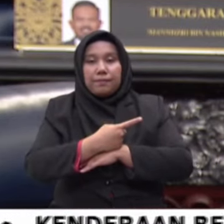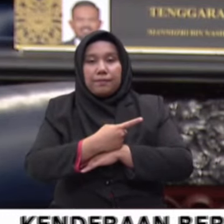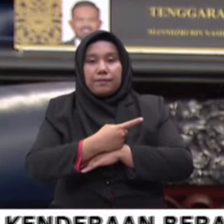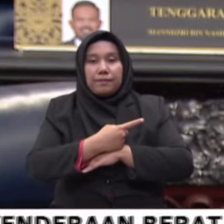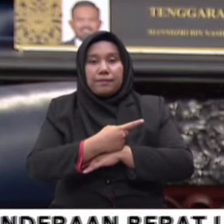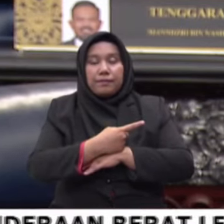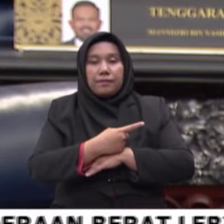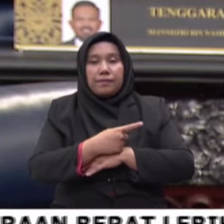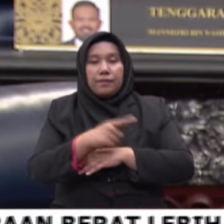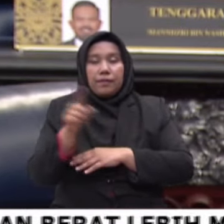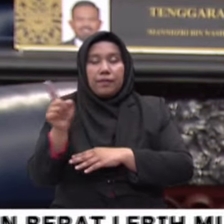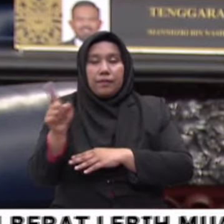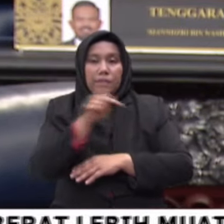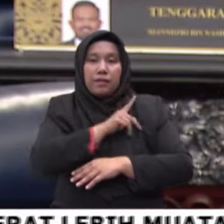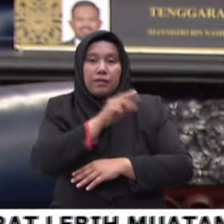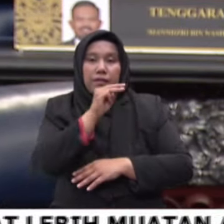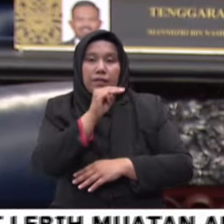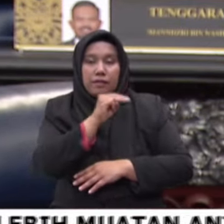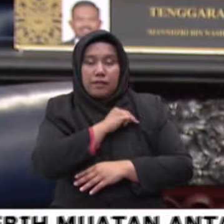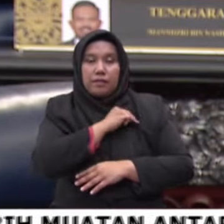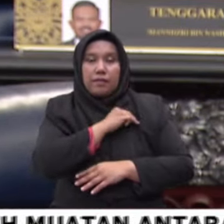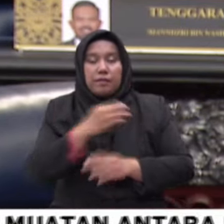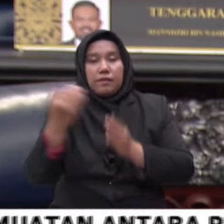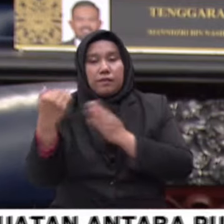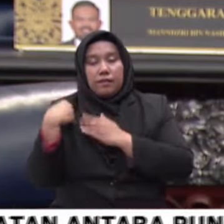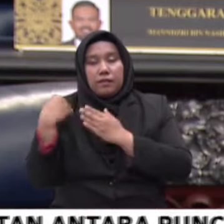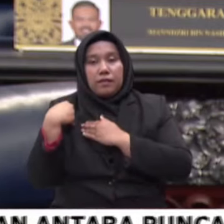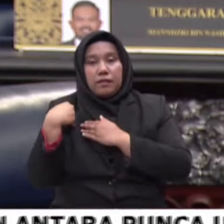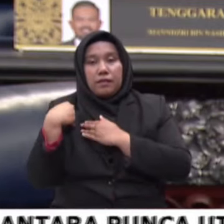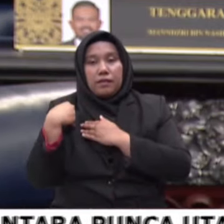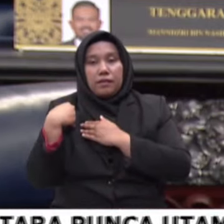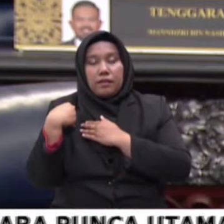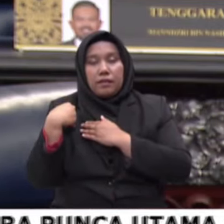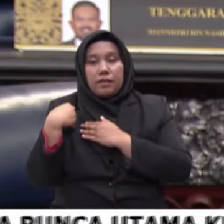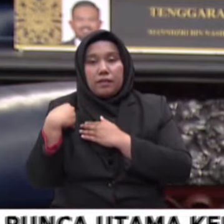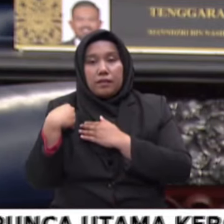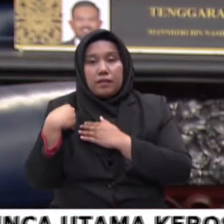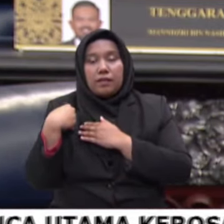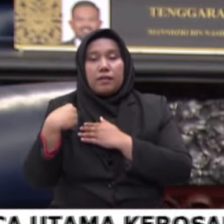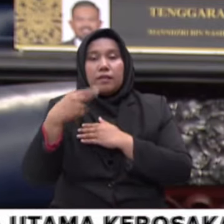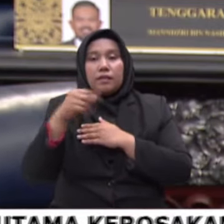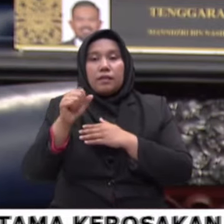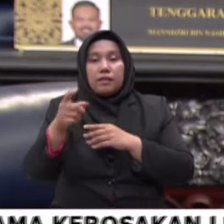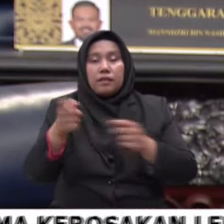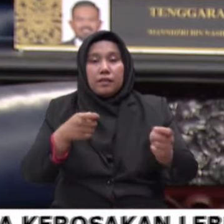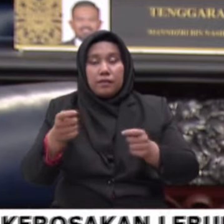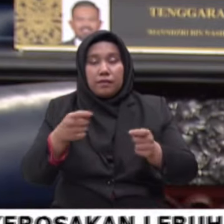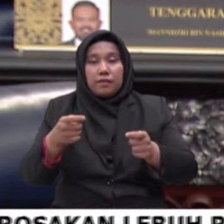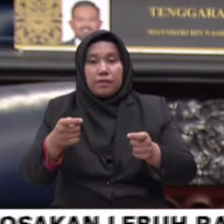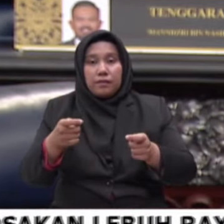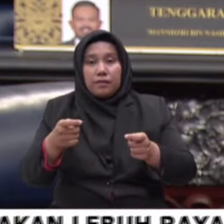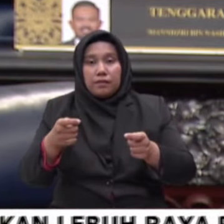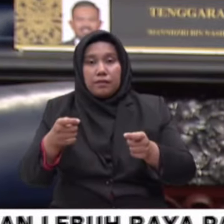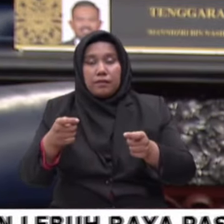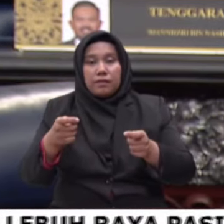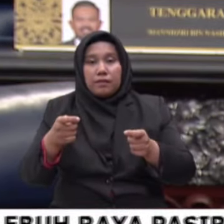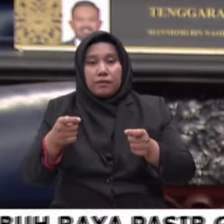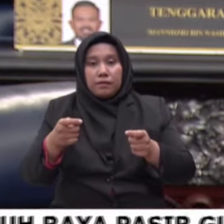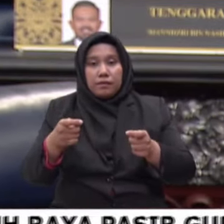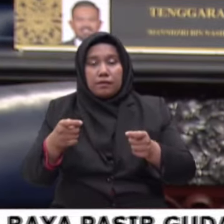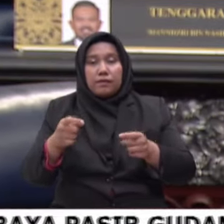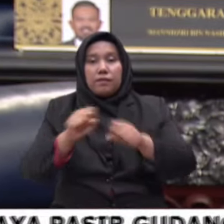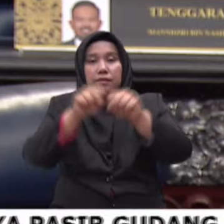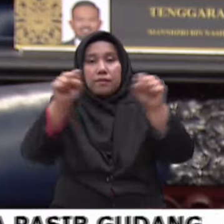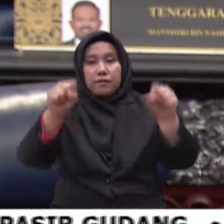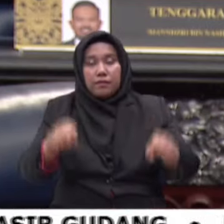Kuskop yang merupakan kementerian yang bertanggungjawab dalam hal ehwal pembiayaan perusahaan kecil dan sederhana seharusnya telah mewujudkan